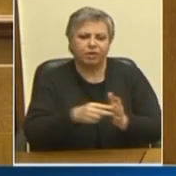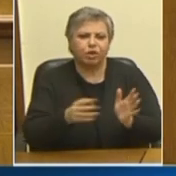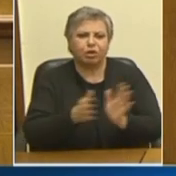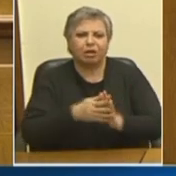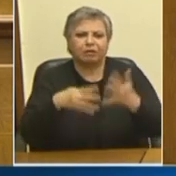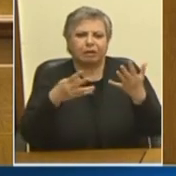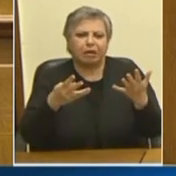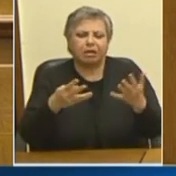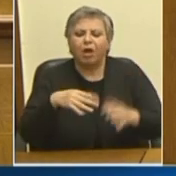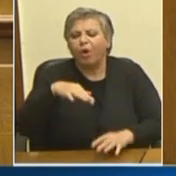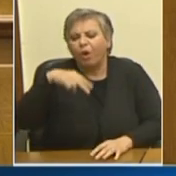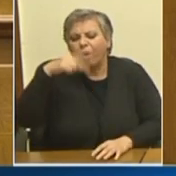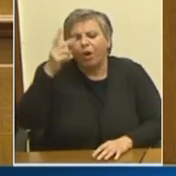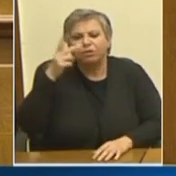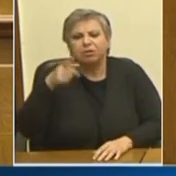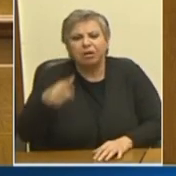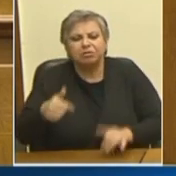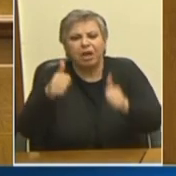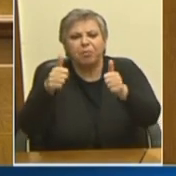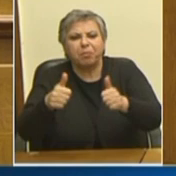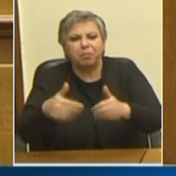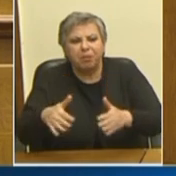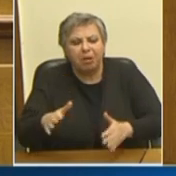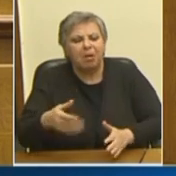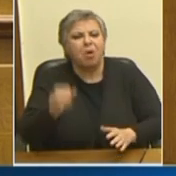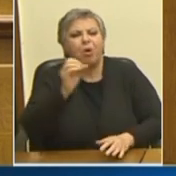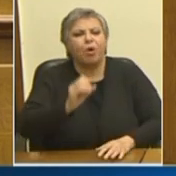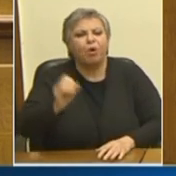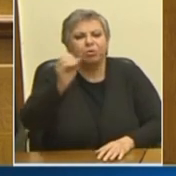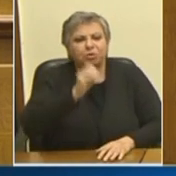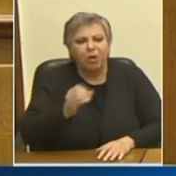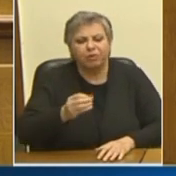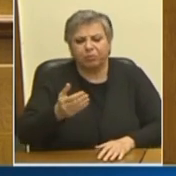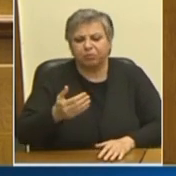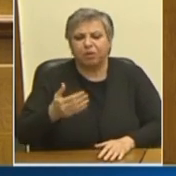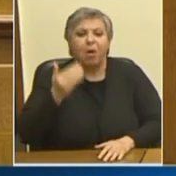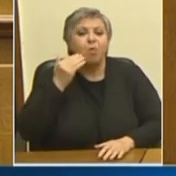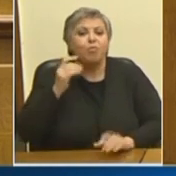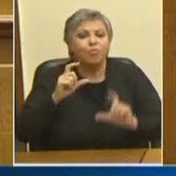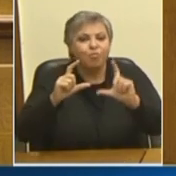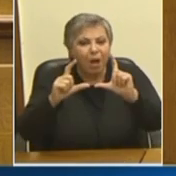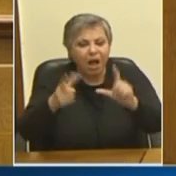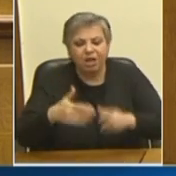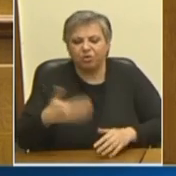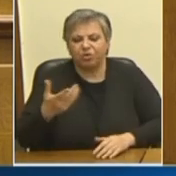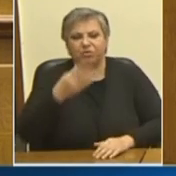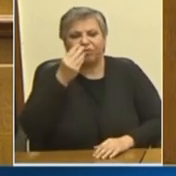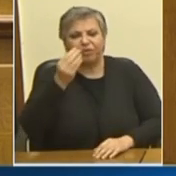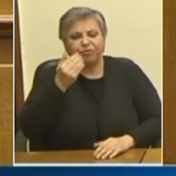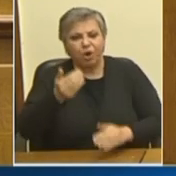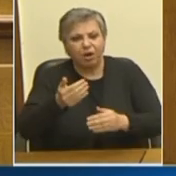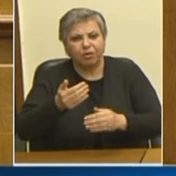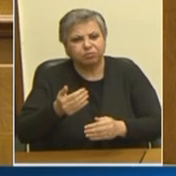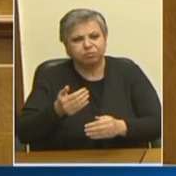Όποτε θέλετε ας τις κάνετε. Είτε τον Οκτώβριο τις κάνετε, είτε τον Μάιο τις κάνετε, είτε τώρα το Φεβρουάριο τις κάνετε,